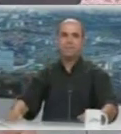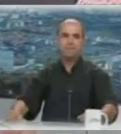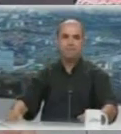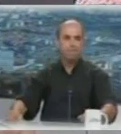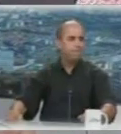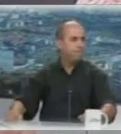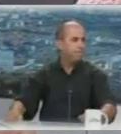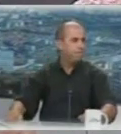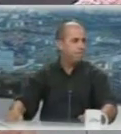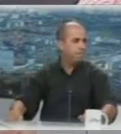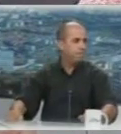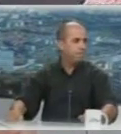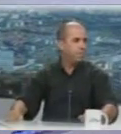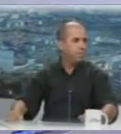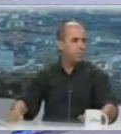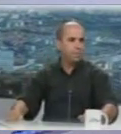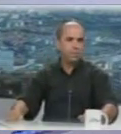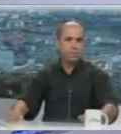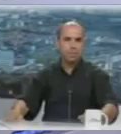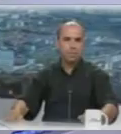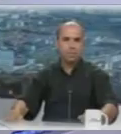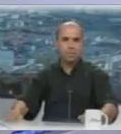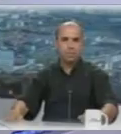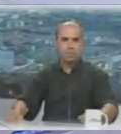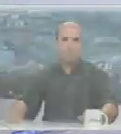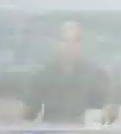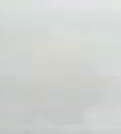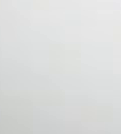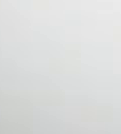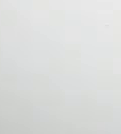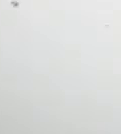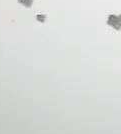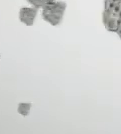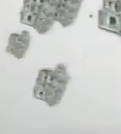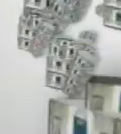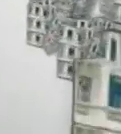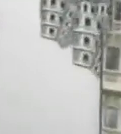يلا روبورتاج من توقيع الزميل أحمد معاش ونرجع لكم.